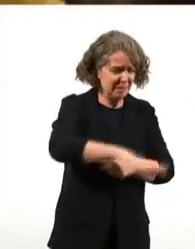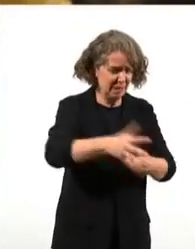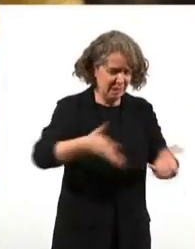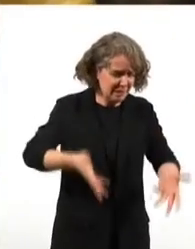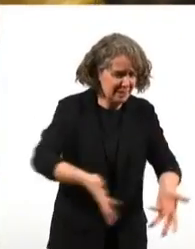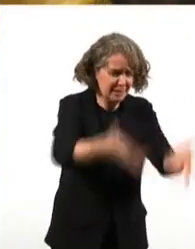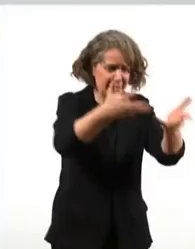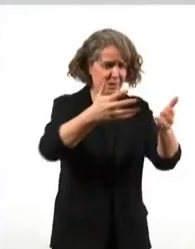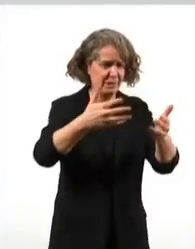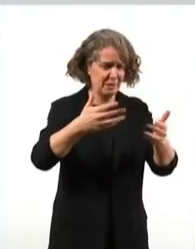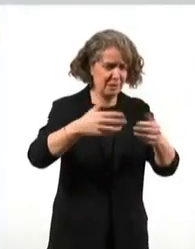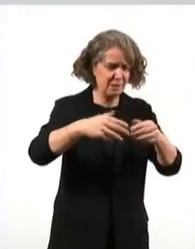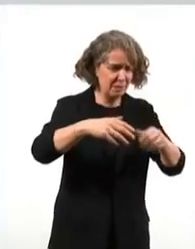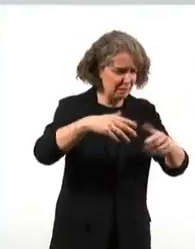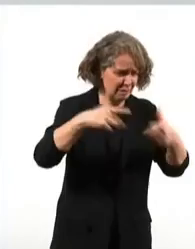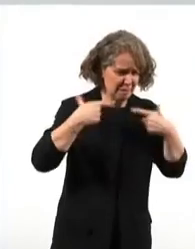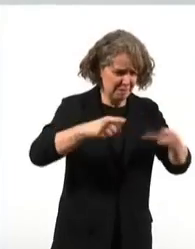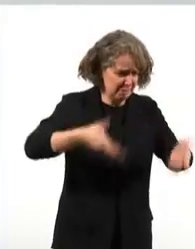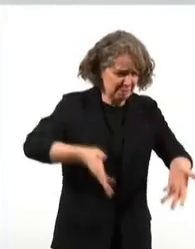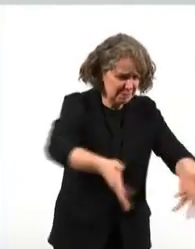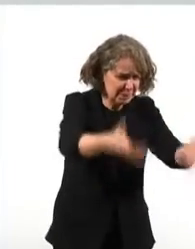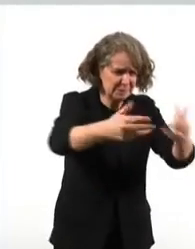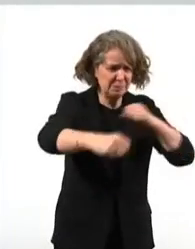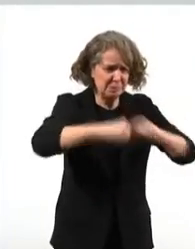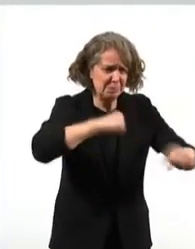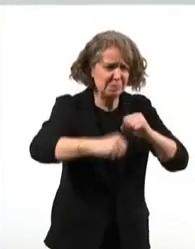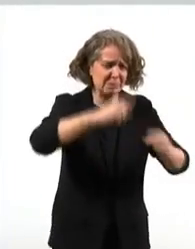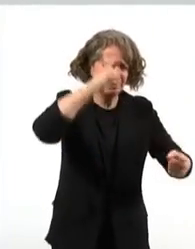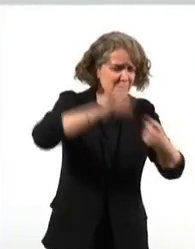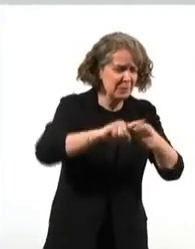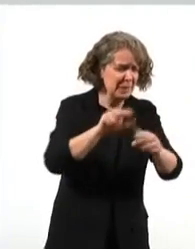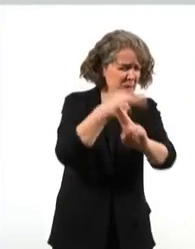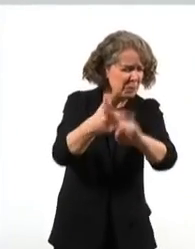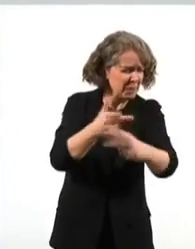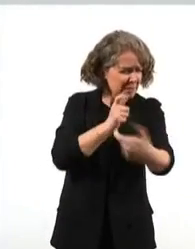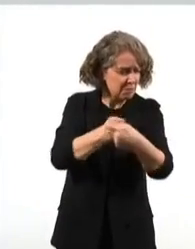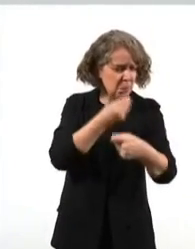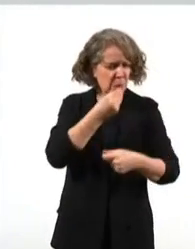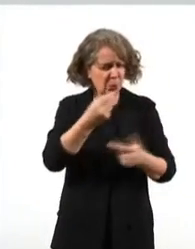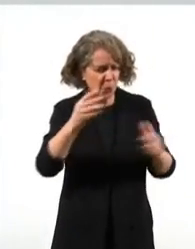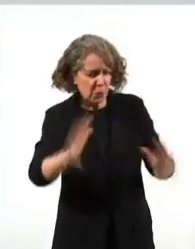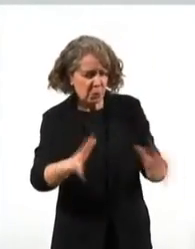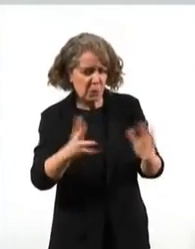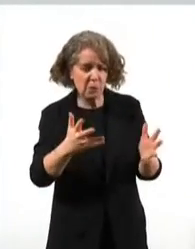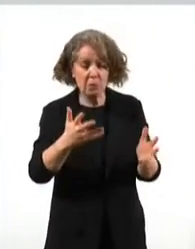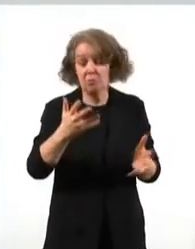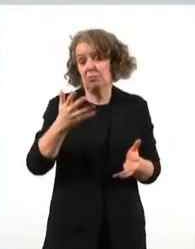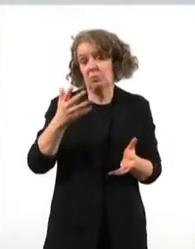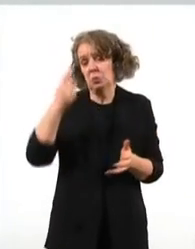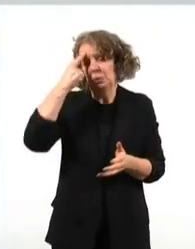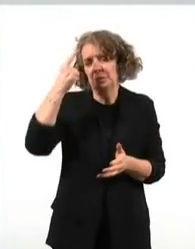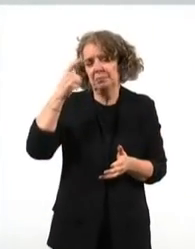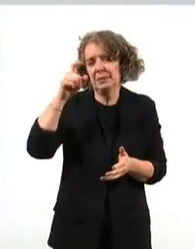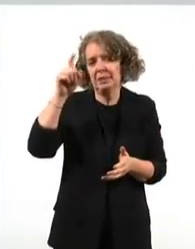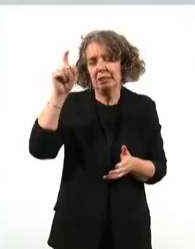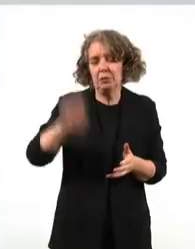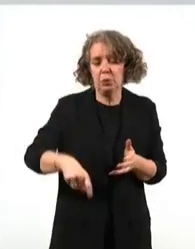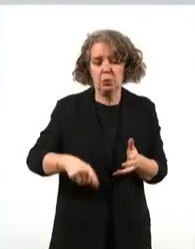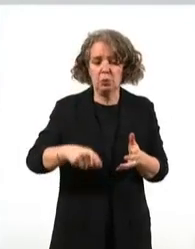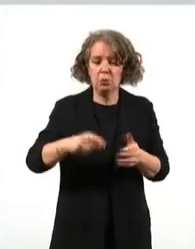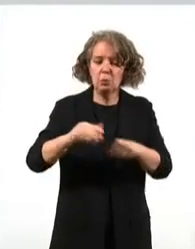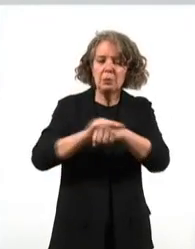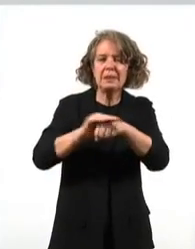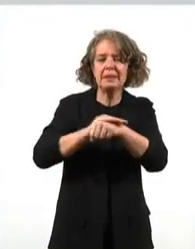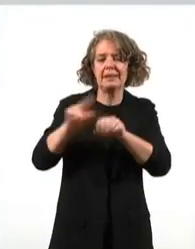qu'on puisse apporter des bonnes réponses. Je l'ai dit, ça passe sans doute aussi par continuer la politique qu'on a menée et qu'on a engagée